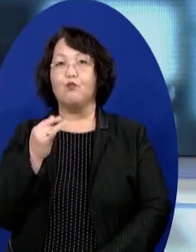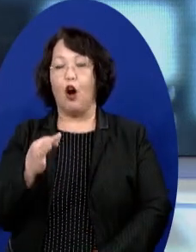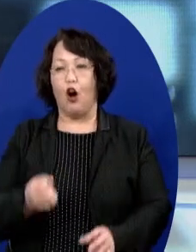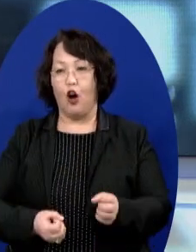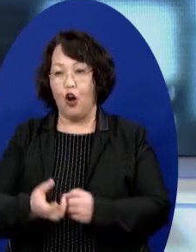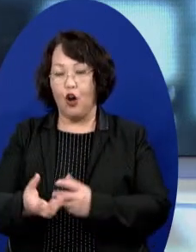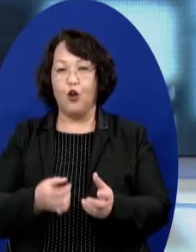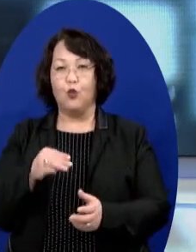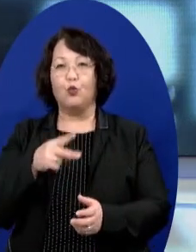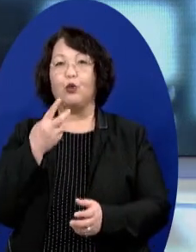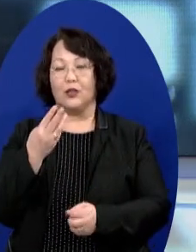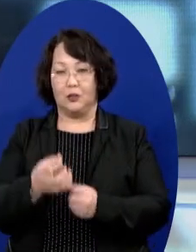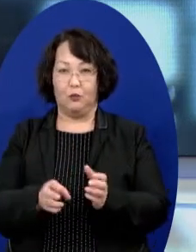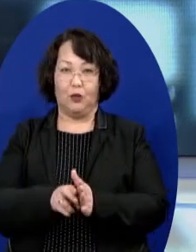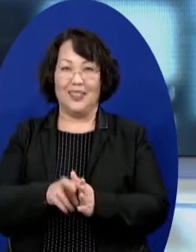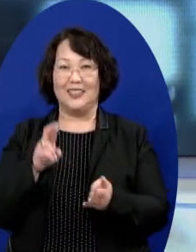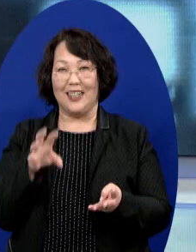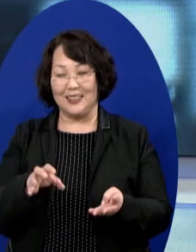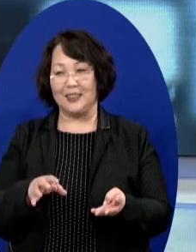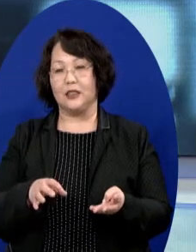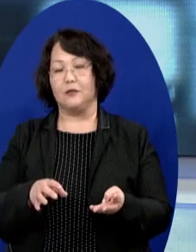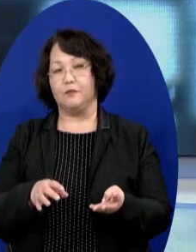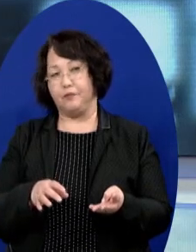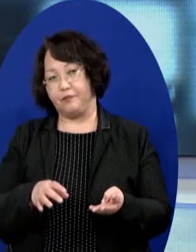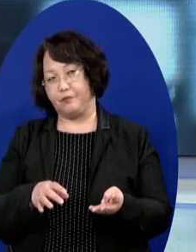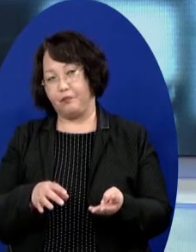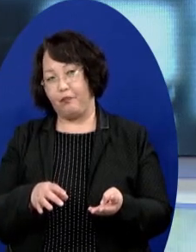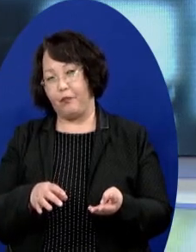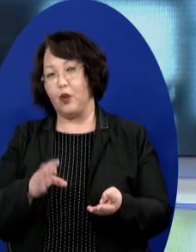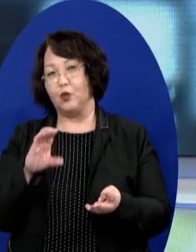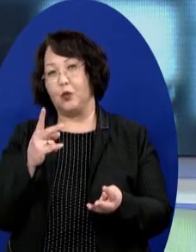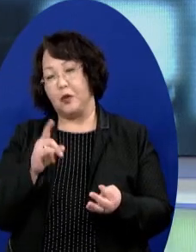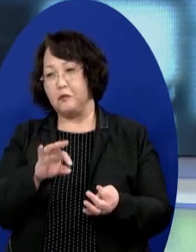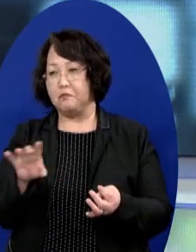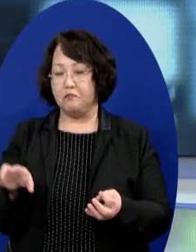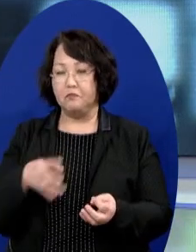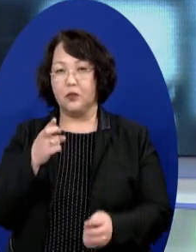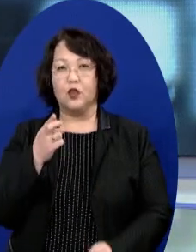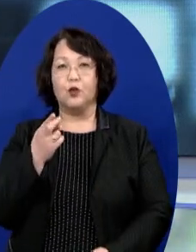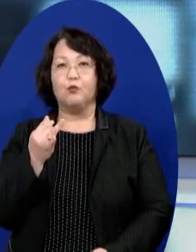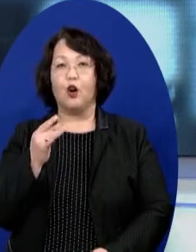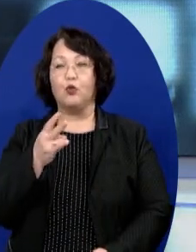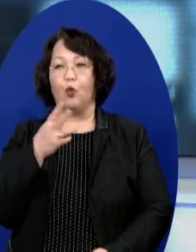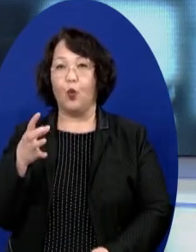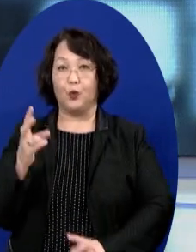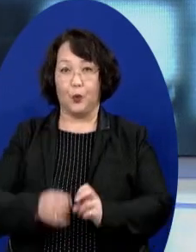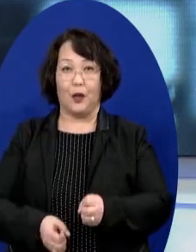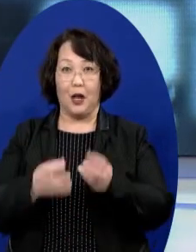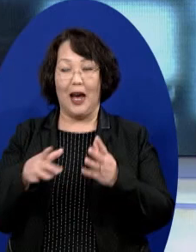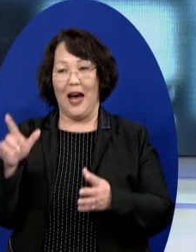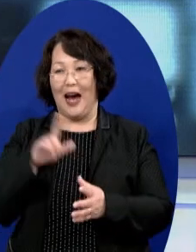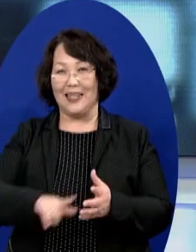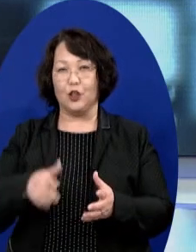яс, сүрэл, мод зэргээр био нүүрсний төрлийг нимсэн байна. За хамгийн гол нь био нүүрсийг ашиглан хөрсний бохирдол усны хатуулгыг